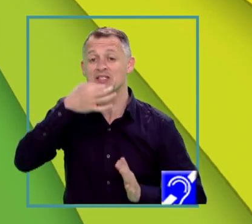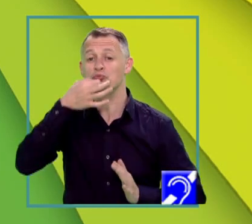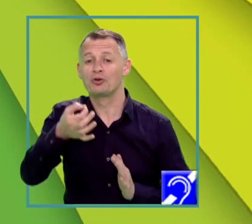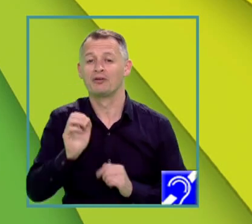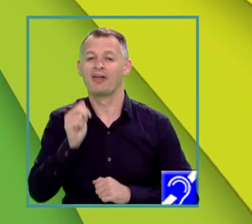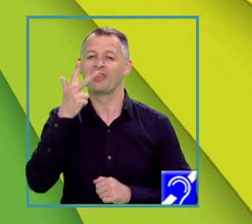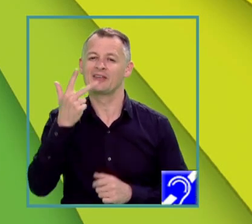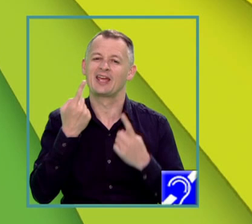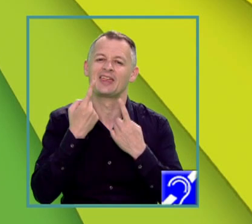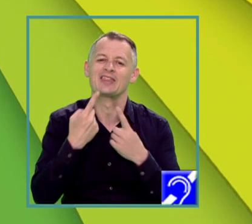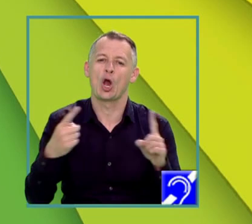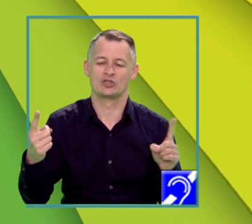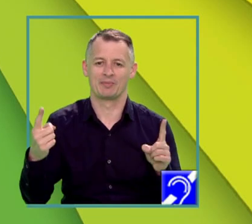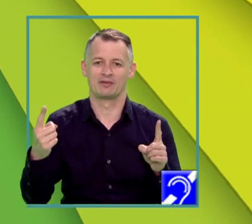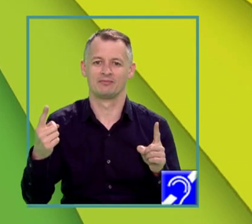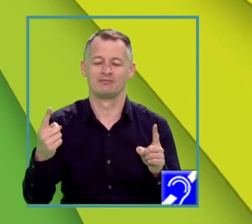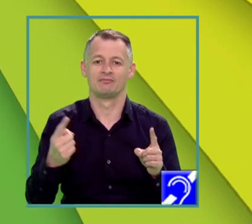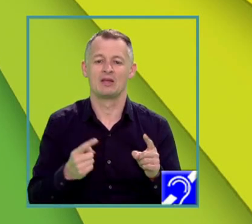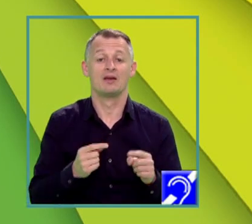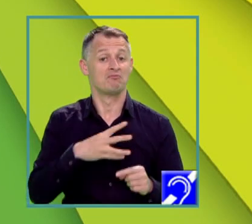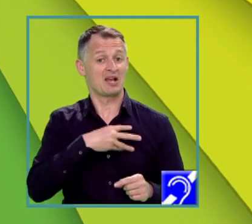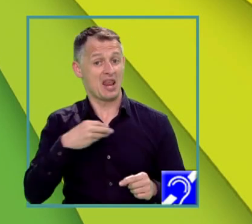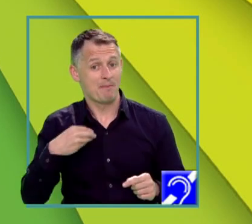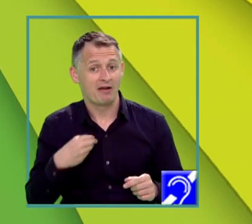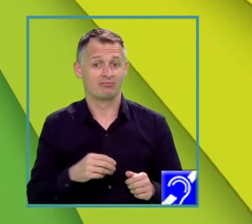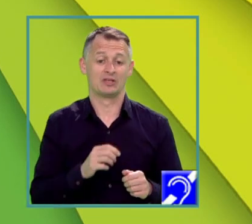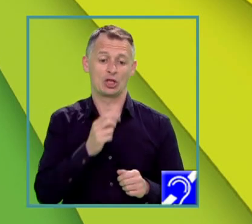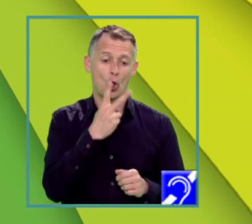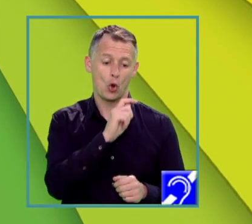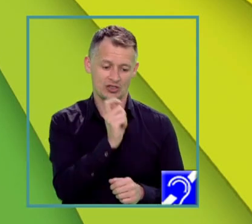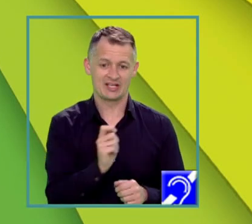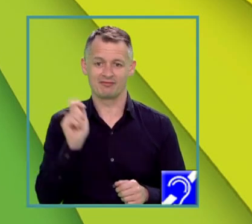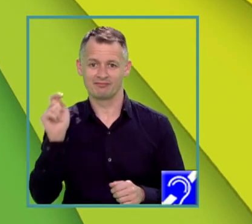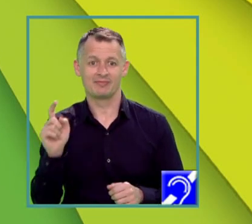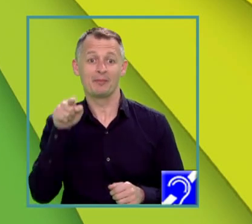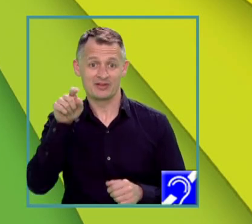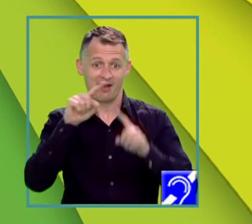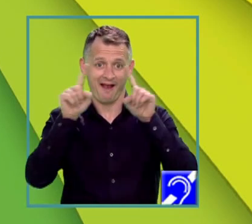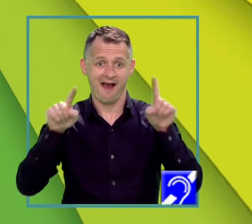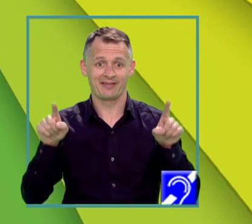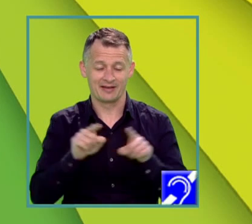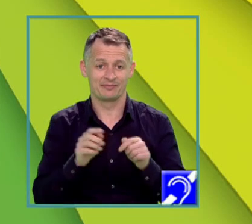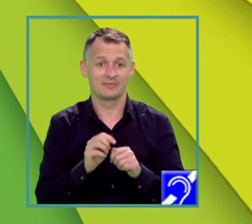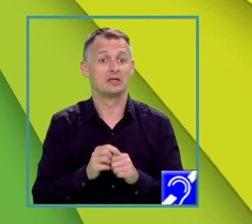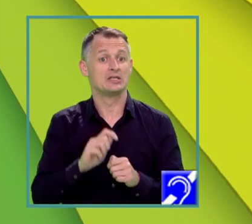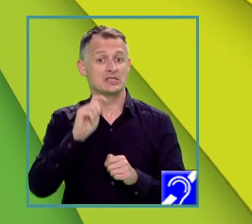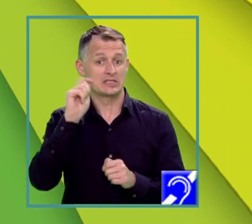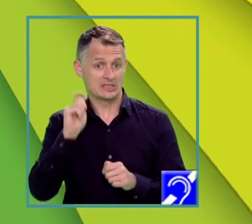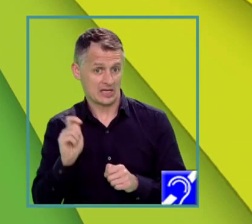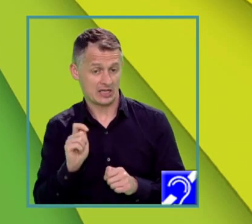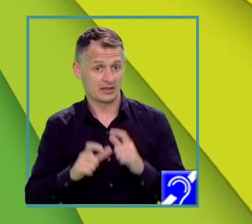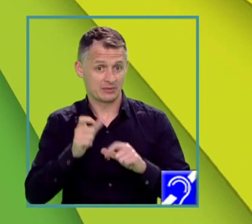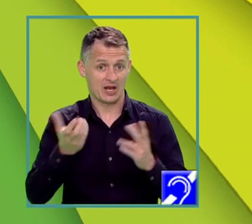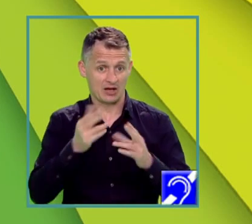trei deosebiri din punct de vedere climatic între două state marcate cu litere pe harta statele despre care va trebui să